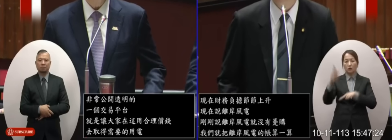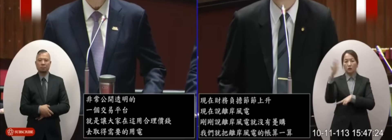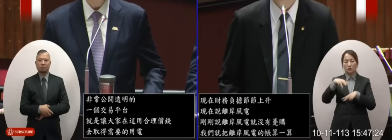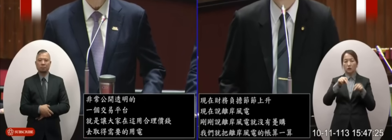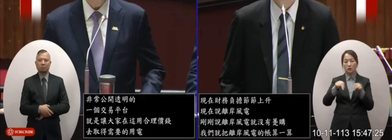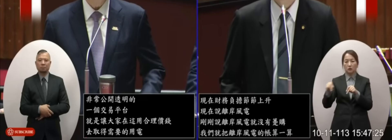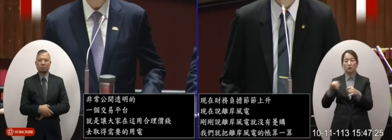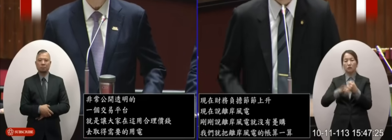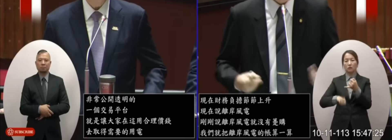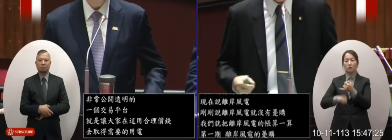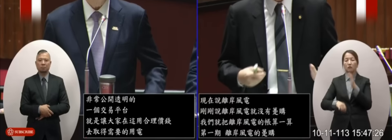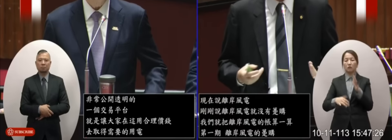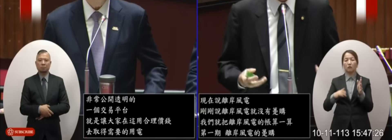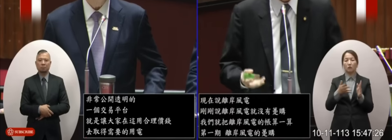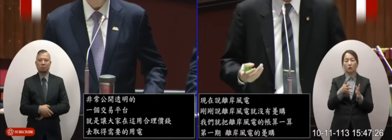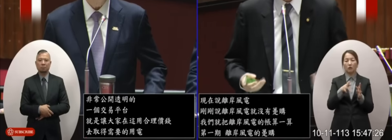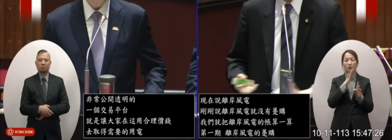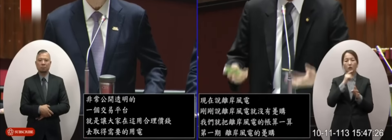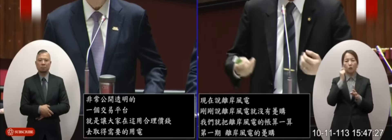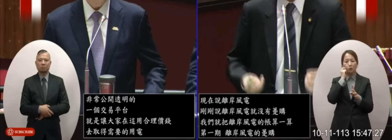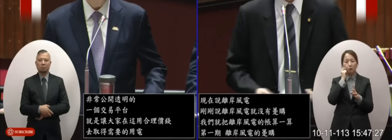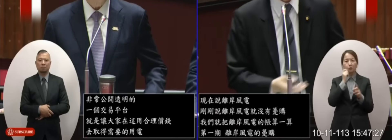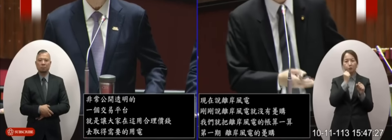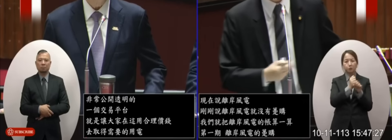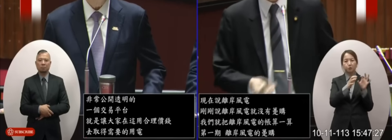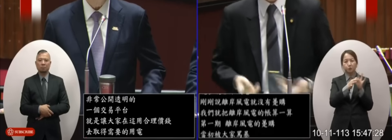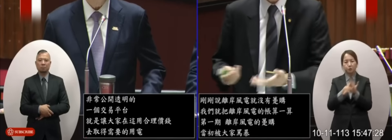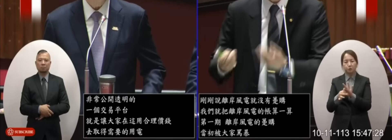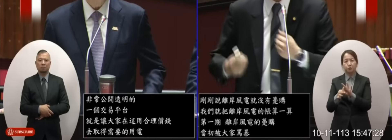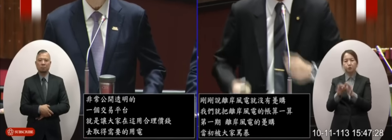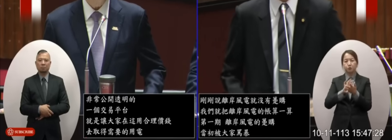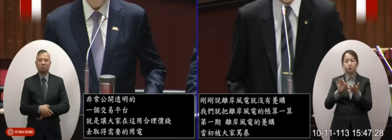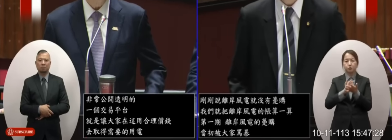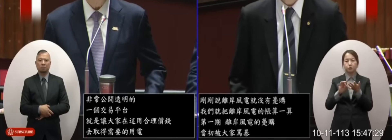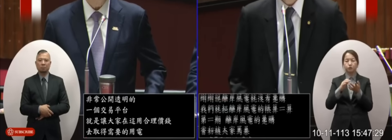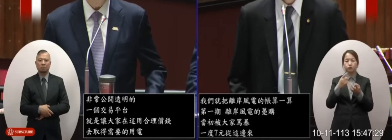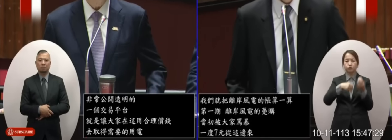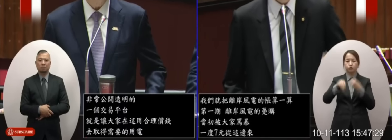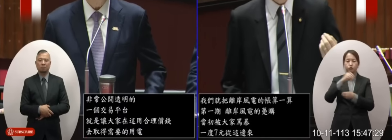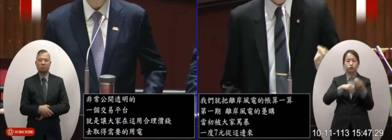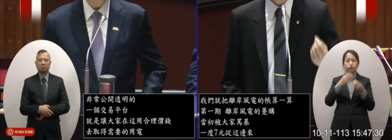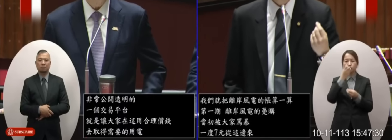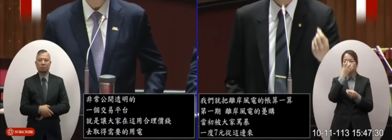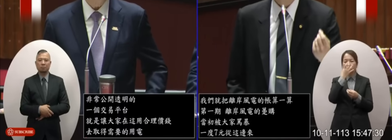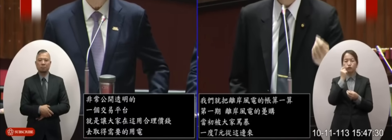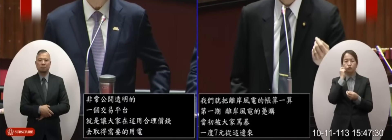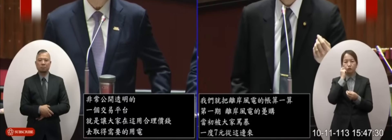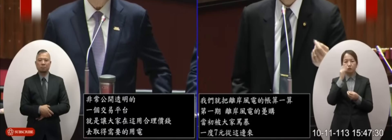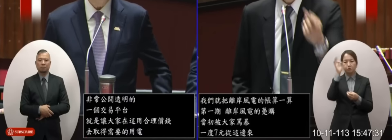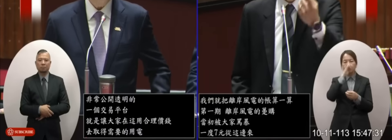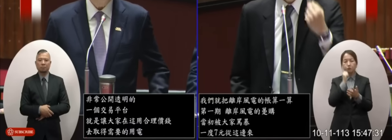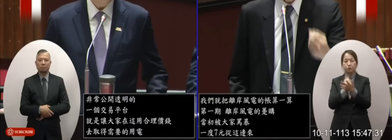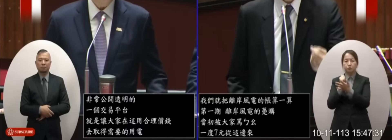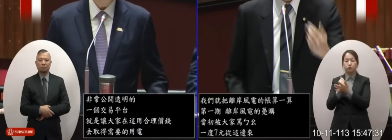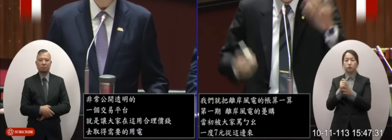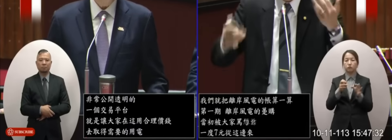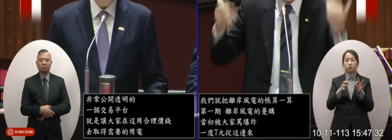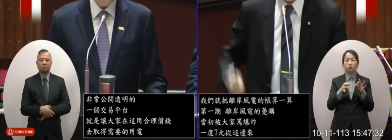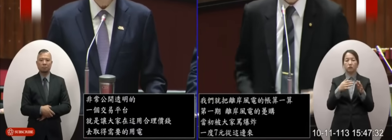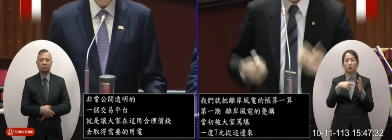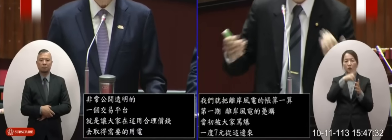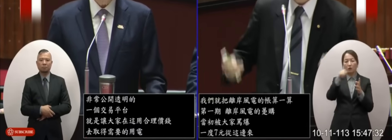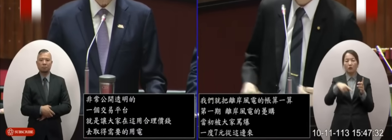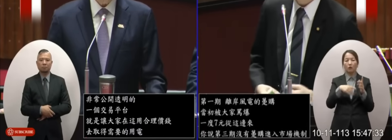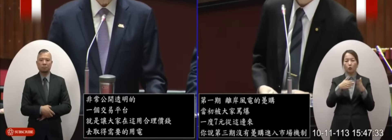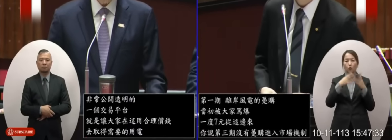约不签了，因为开始好难哦，做不下去了，成本好高，算不过来，我也不见得找得到，对不对？你们刚刚讲说企业